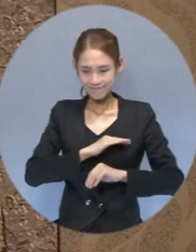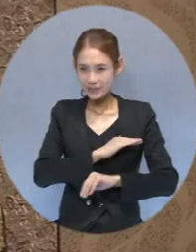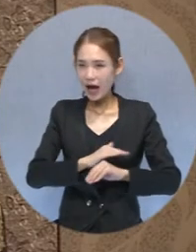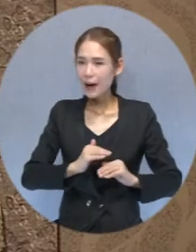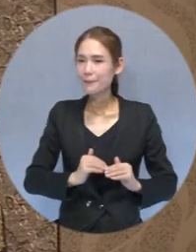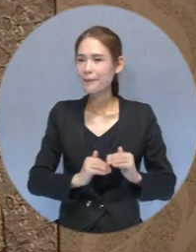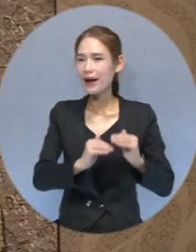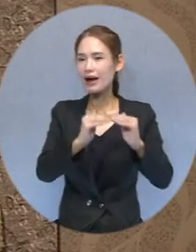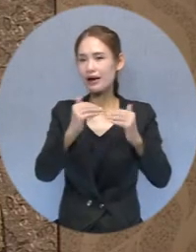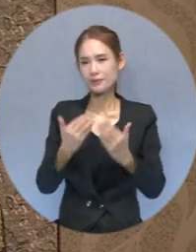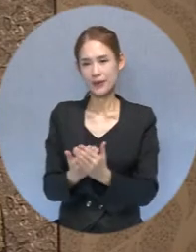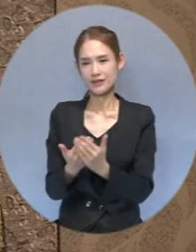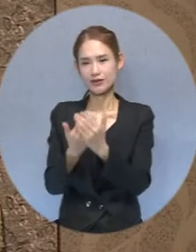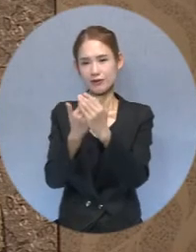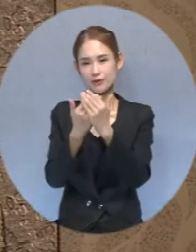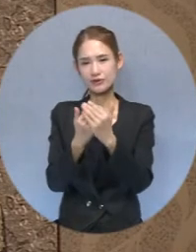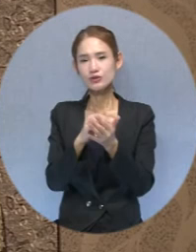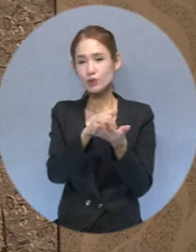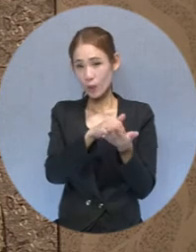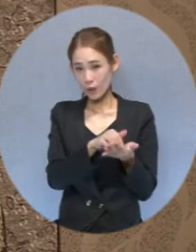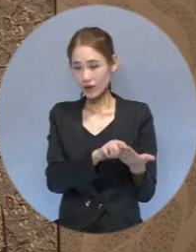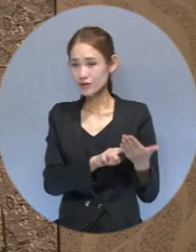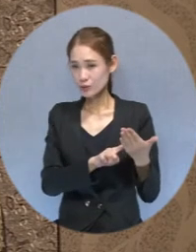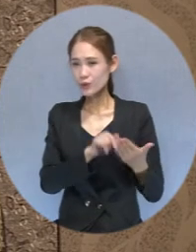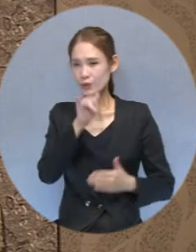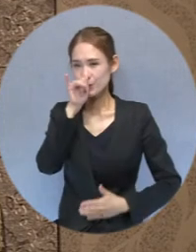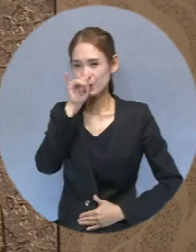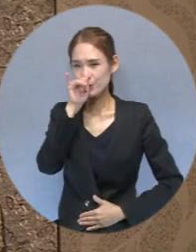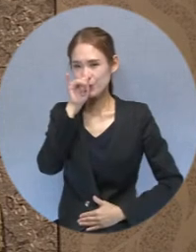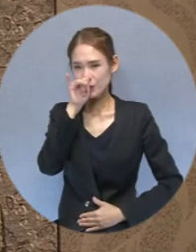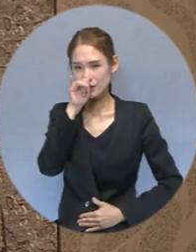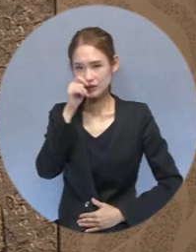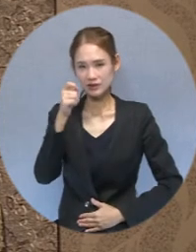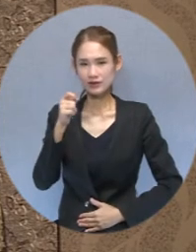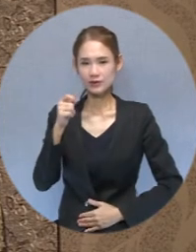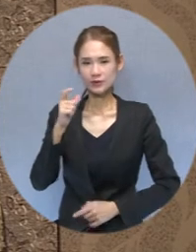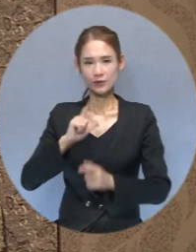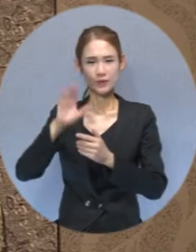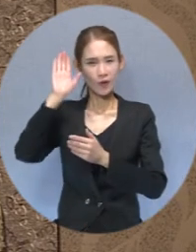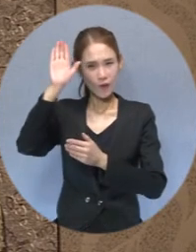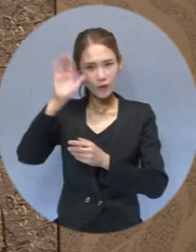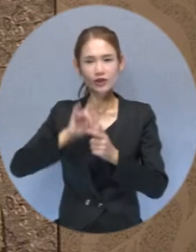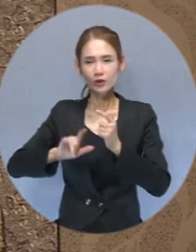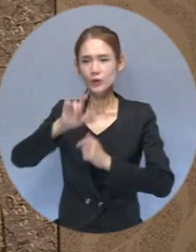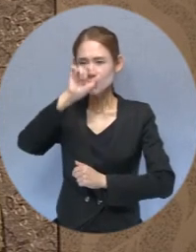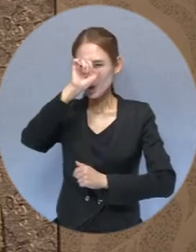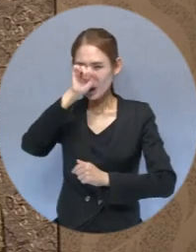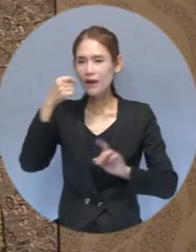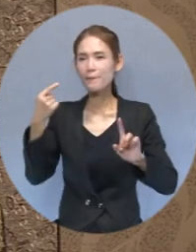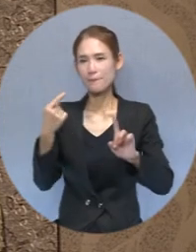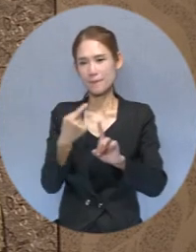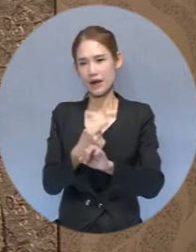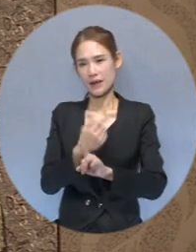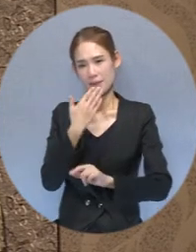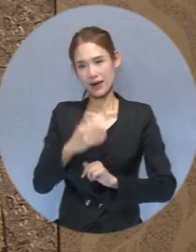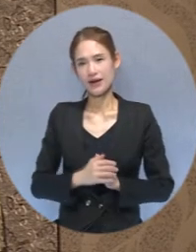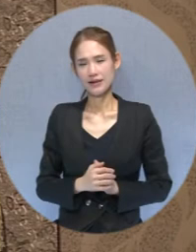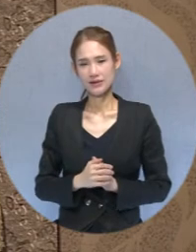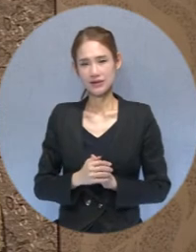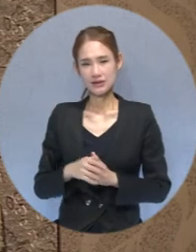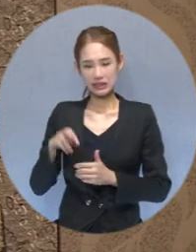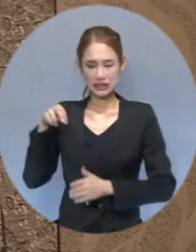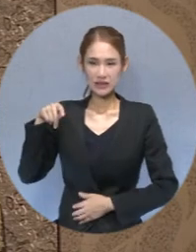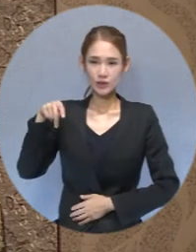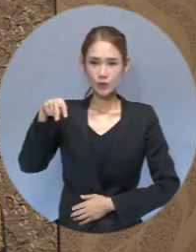저는 믿고 또 그런 통계나 그쵸? 수치로도 그렇게 나오고 있으니까 네. 좀 더 후에는 더 나아지지 않을까. 예. 인도에서 어린이가 사망하는